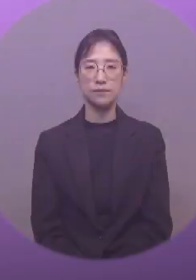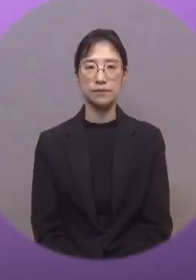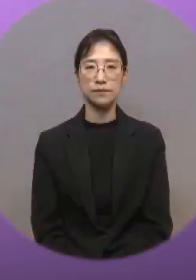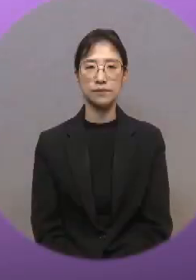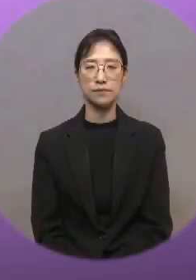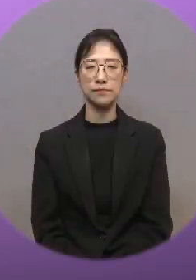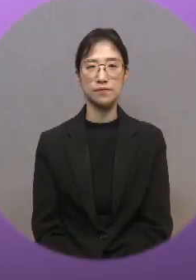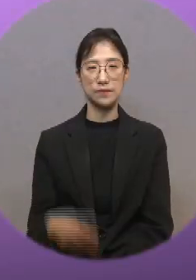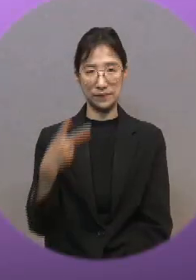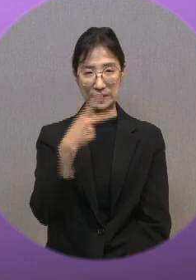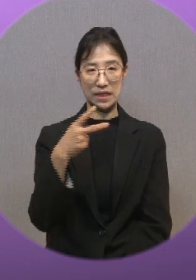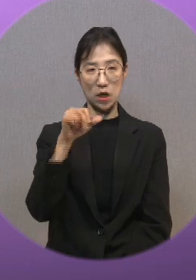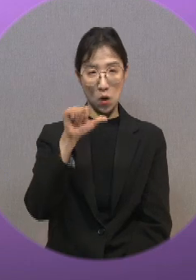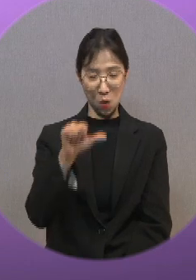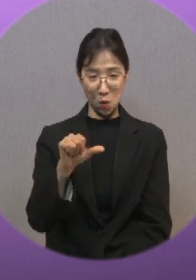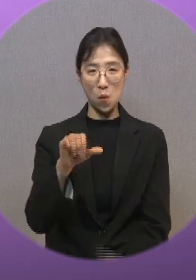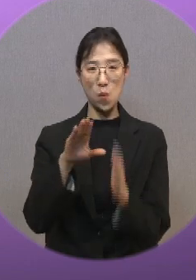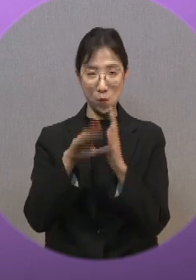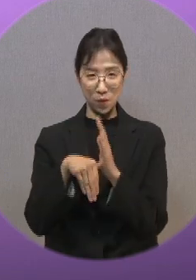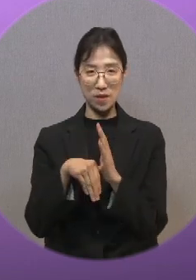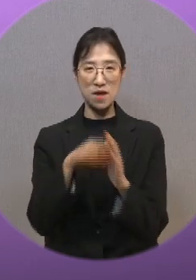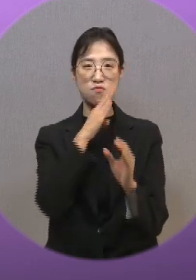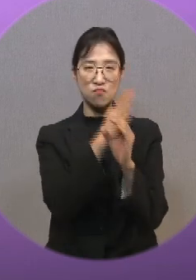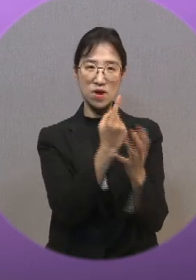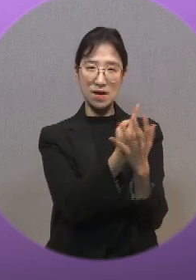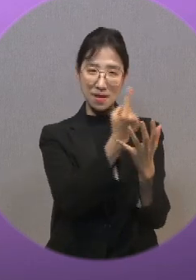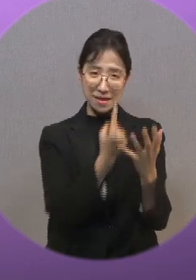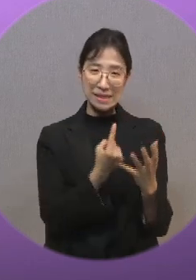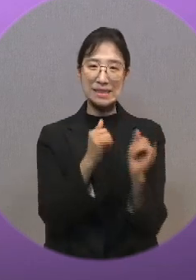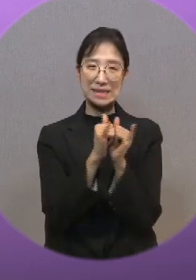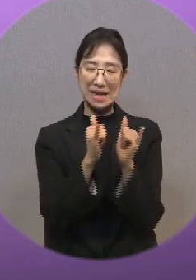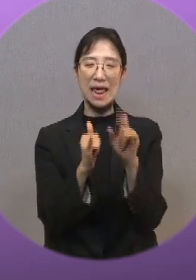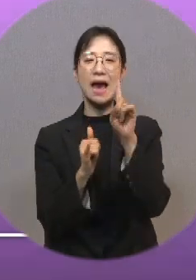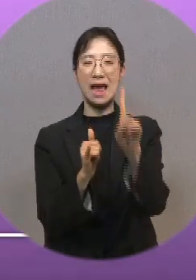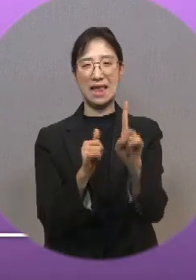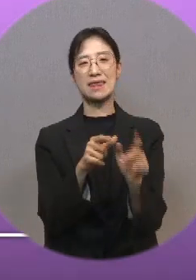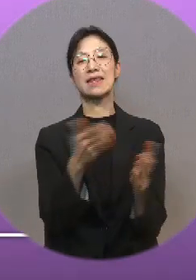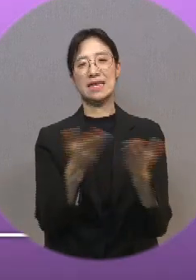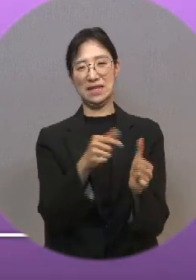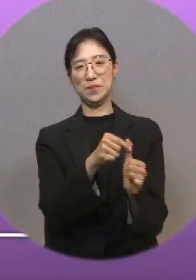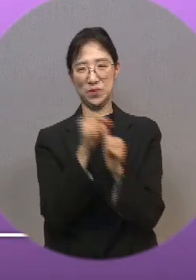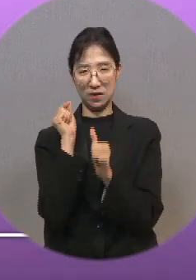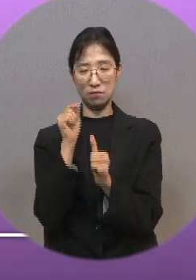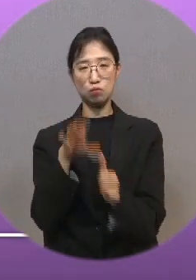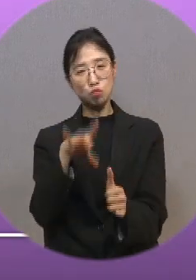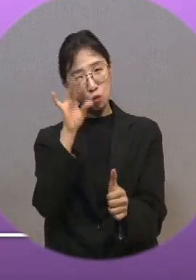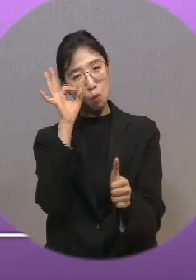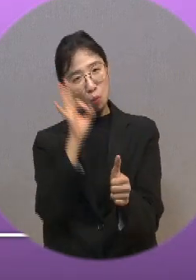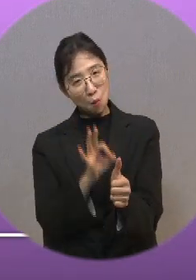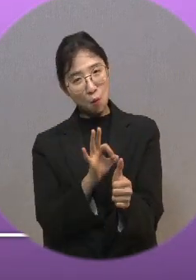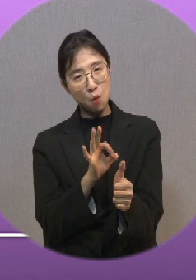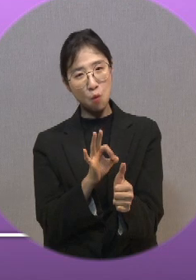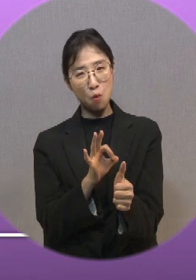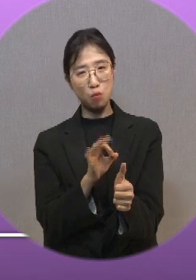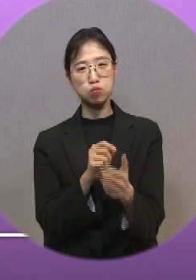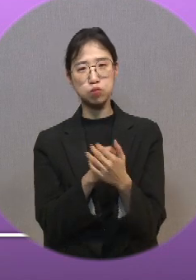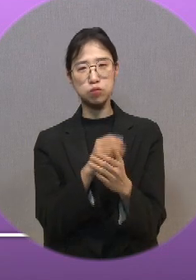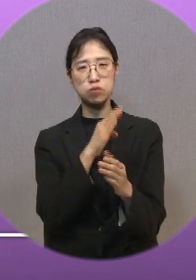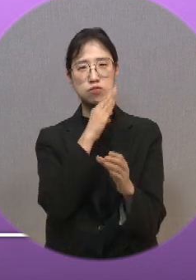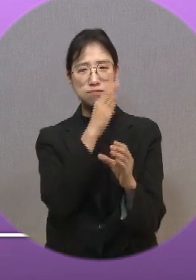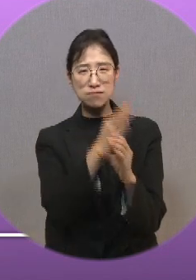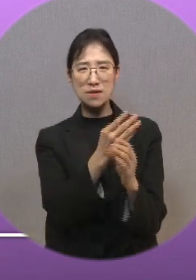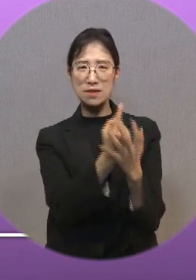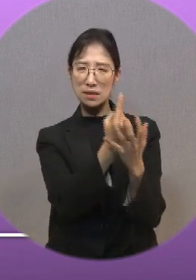제가 2005년도에 탈북민 1명을 고용하게 됐는데, 첫 인상은 그쪽